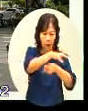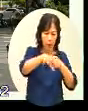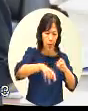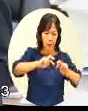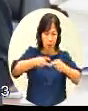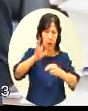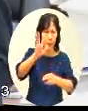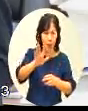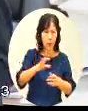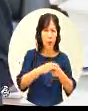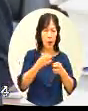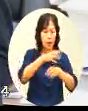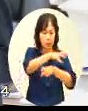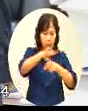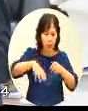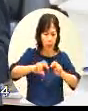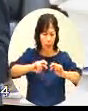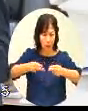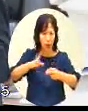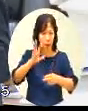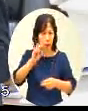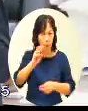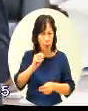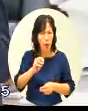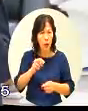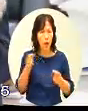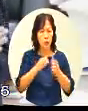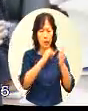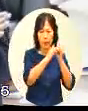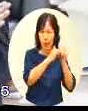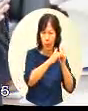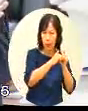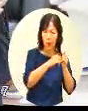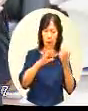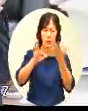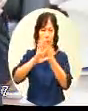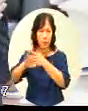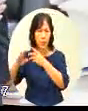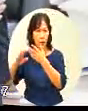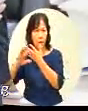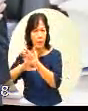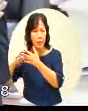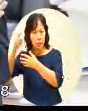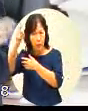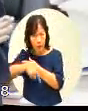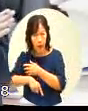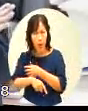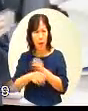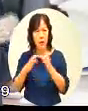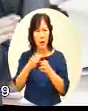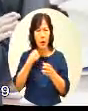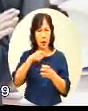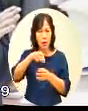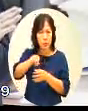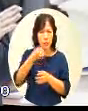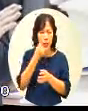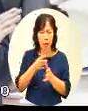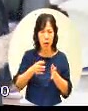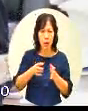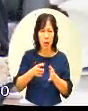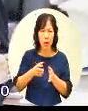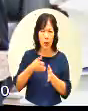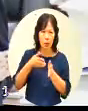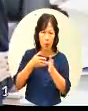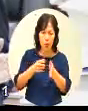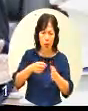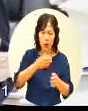比如说什么周边环境的改变，居民或者外地人到就经那个轻轨沿像